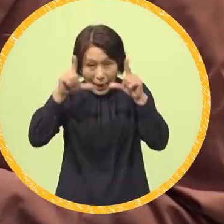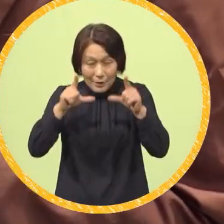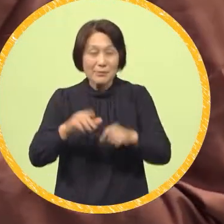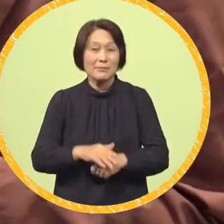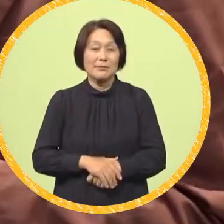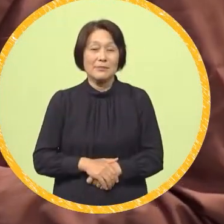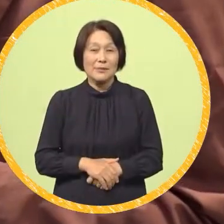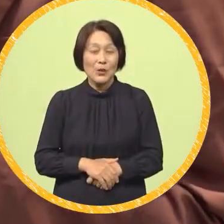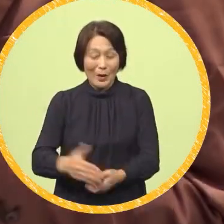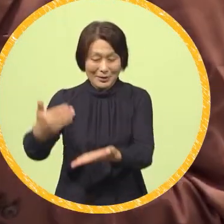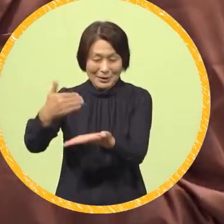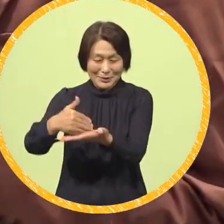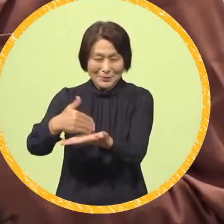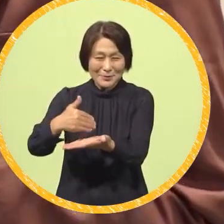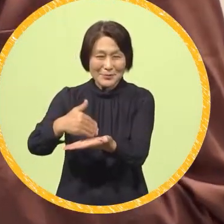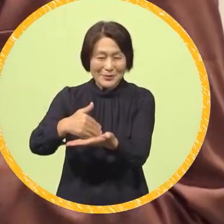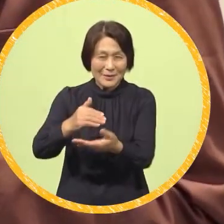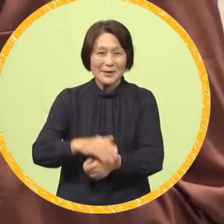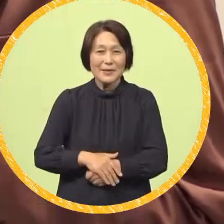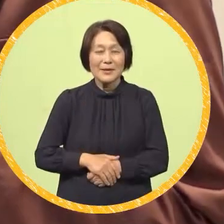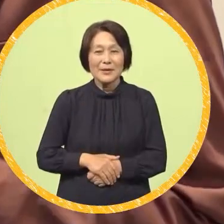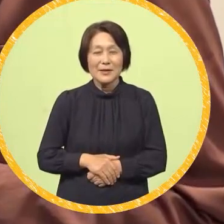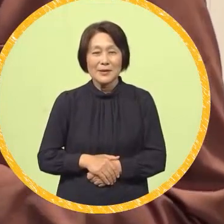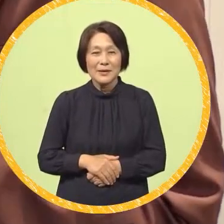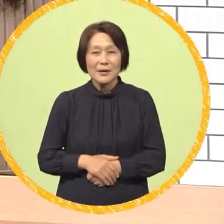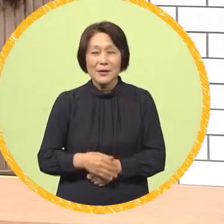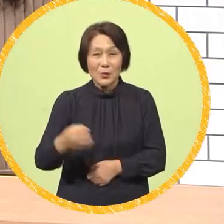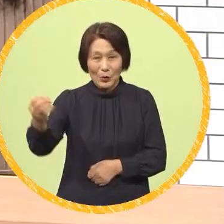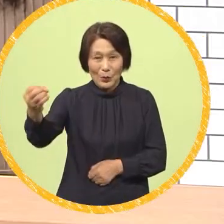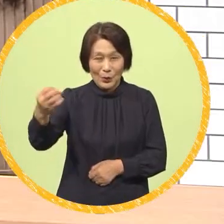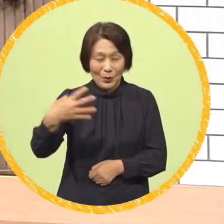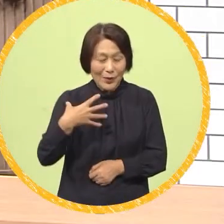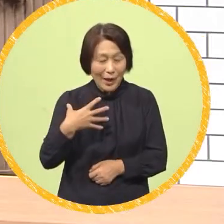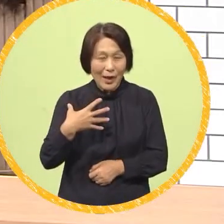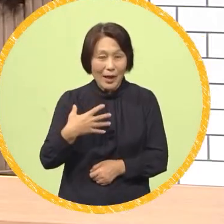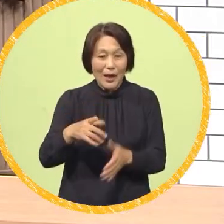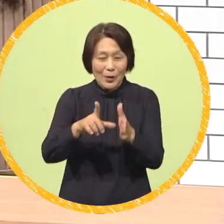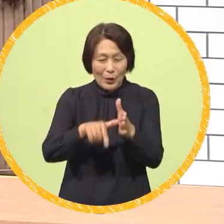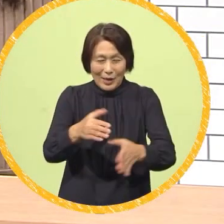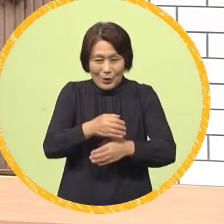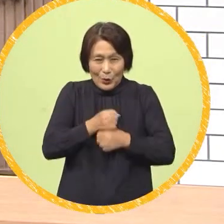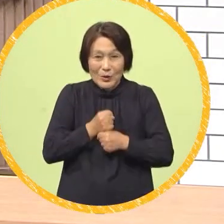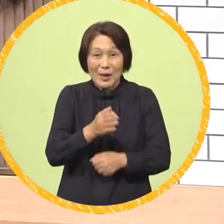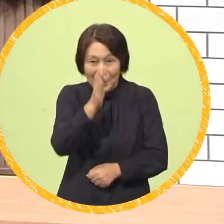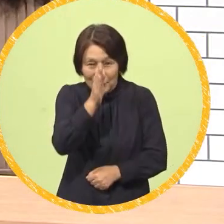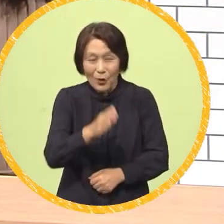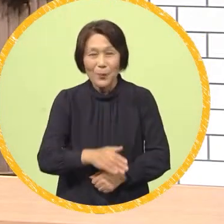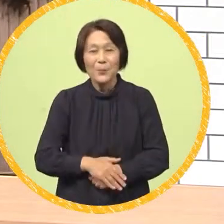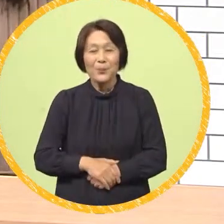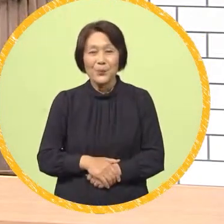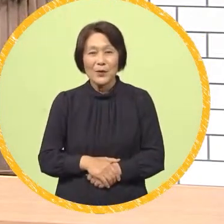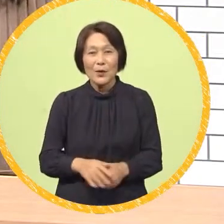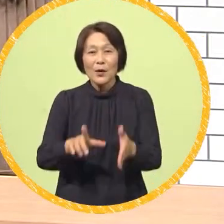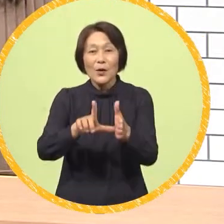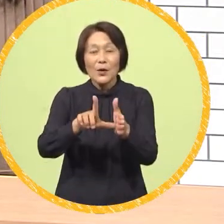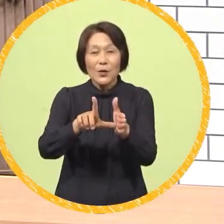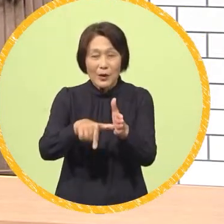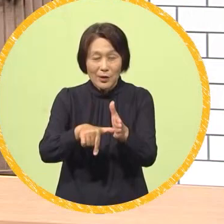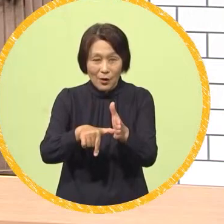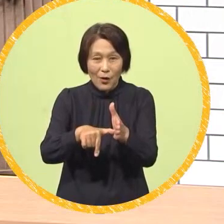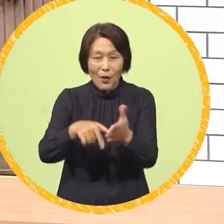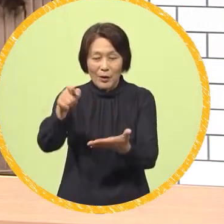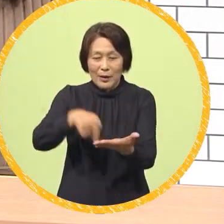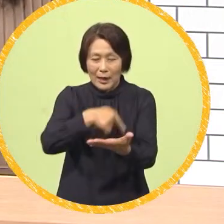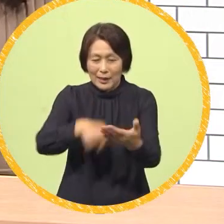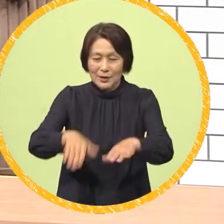そう、言葉巧みにですね人の弱みにつけ込んでくるようなね言葉を使ってきたら気をつけましょう。でこういった場合どのように対処